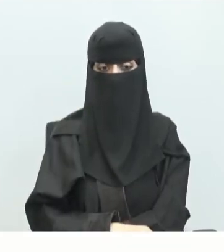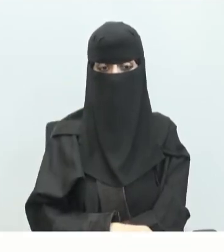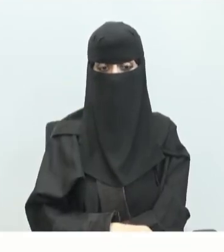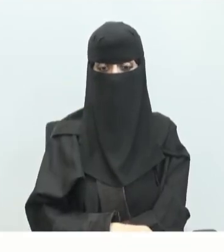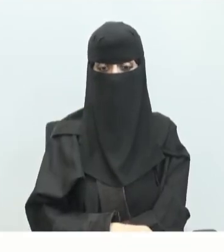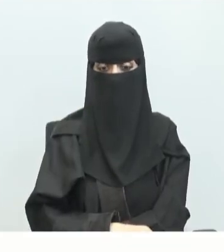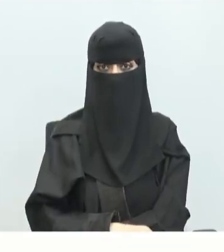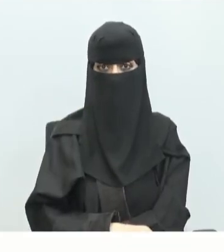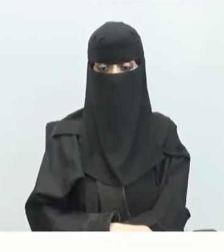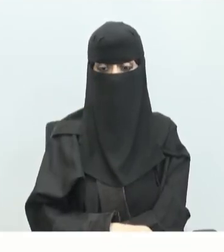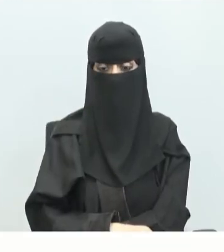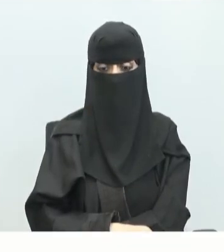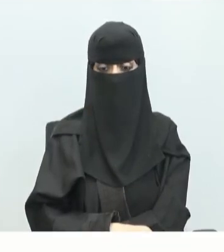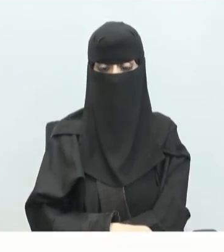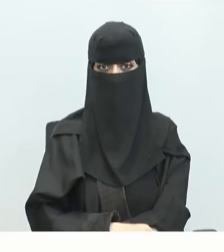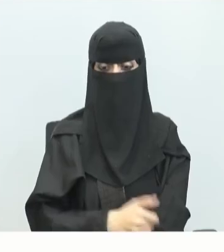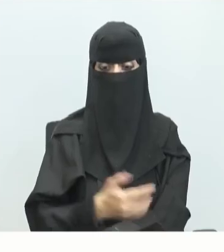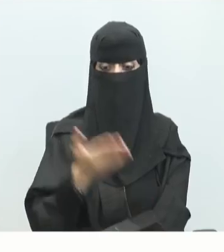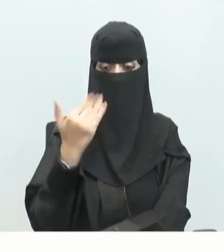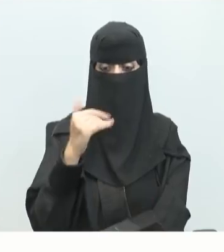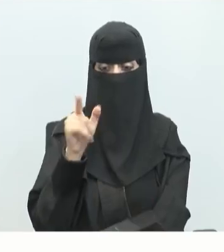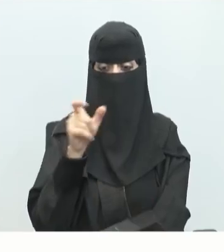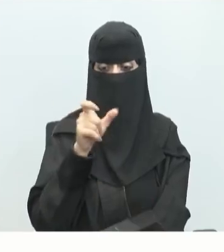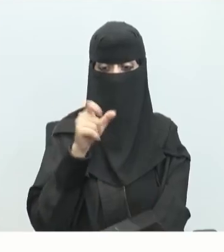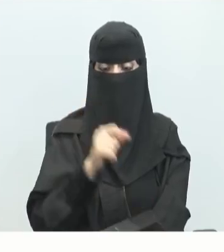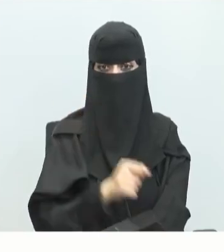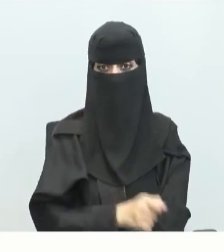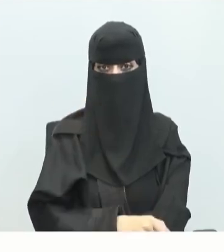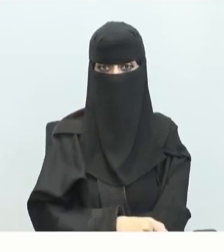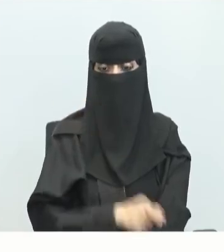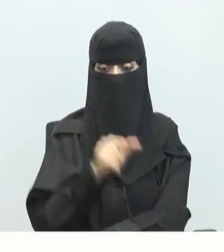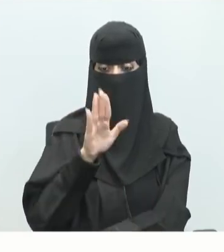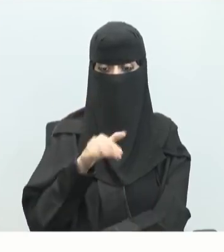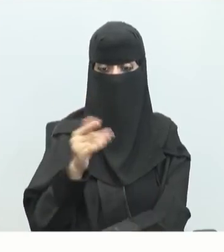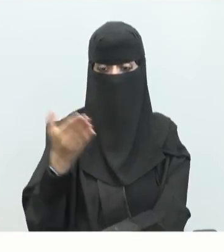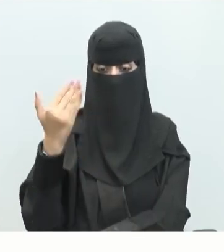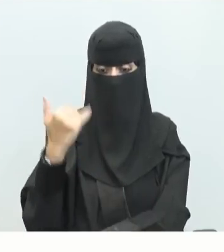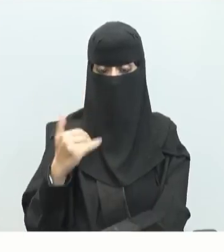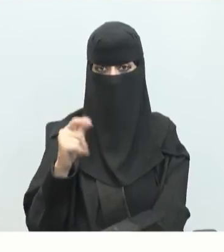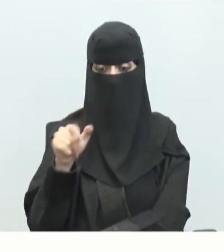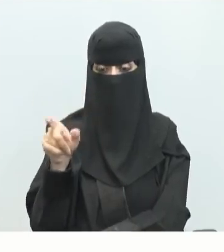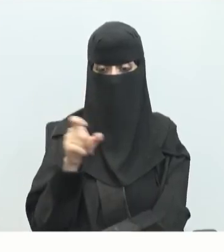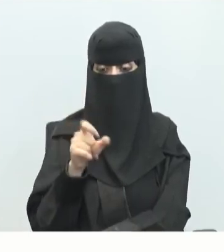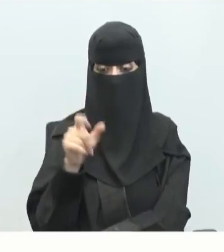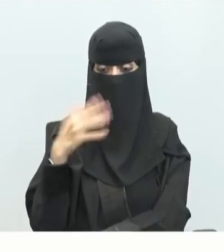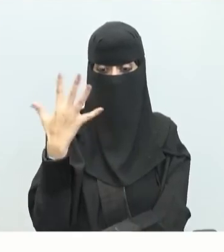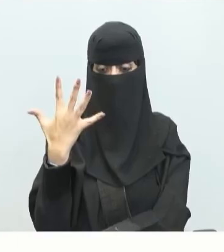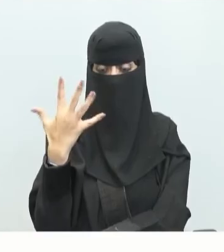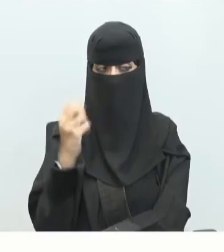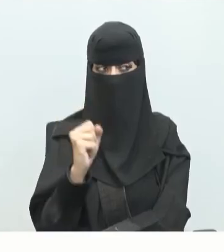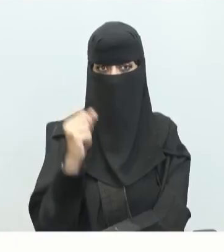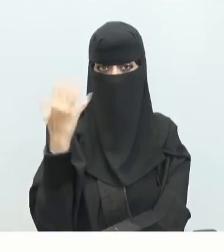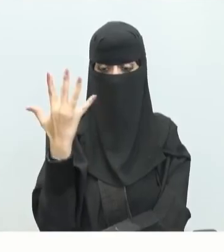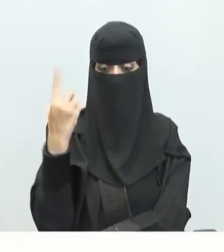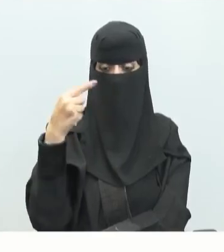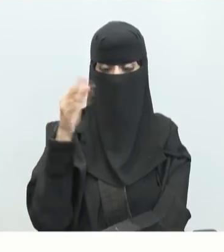هنا 10 واضح مضاف اليها خمسه لاحظ هنا 10 مضاف اليه خمسه يصبح الناتج